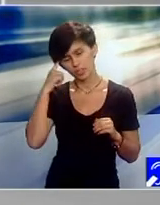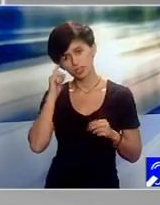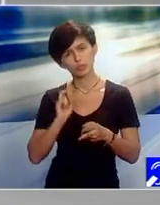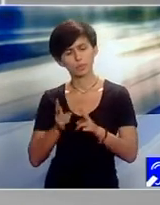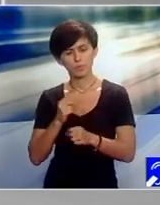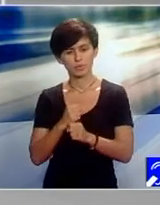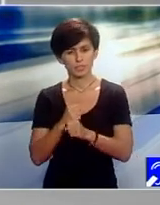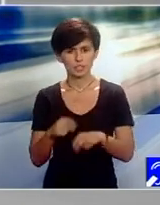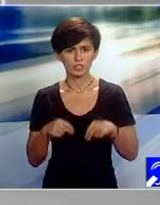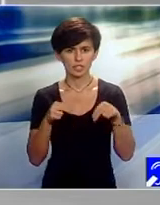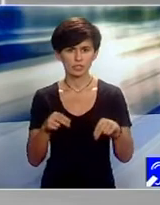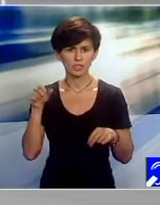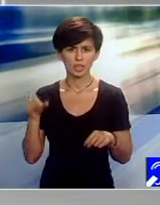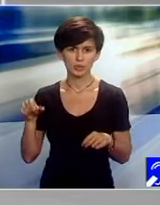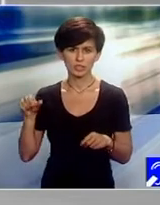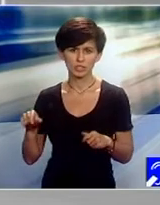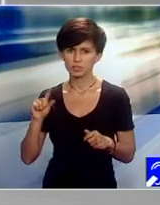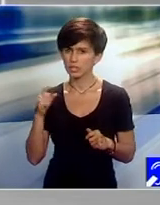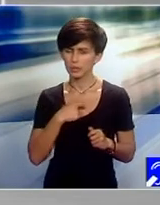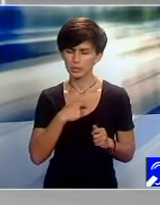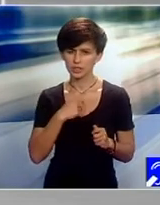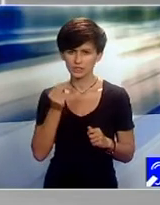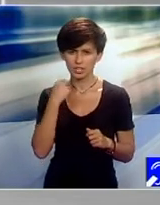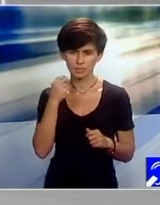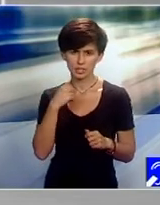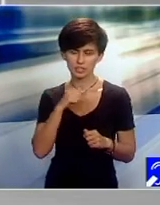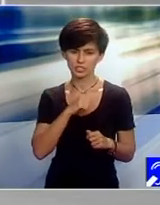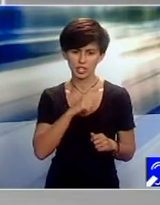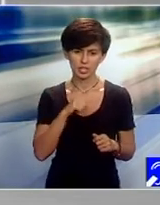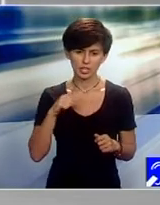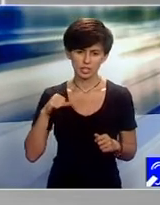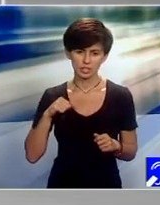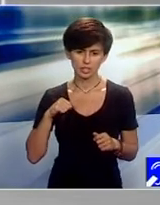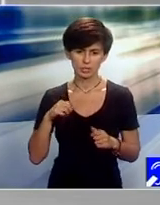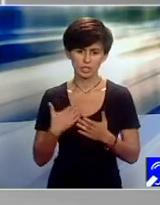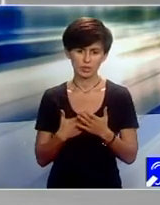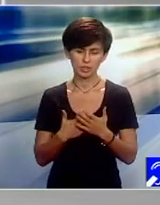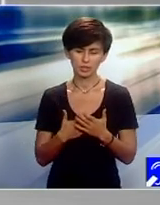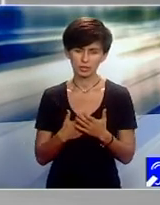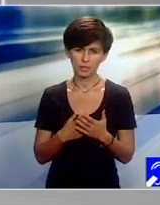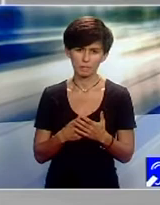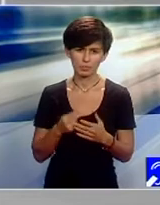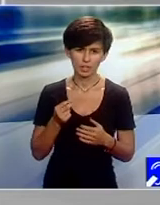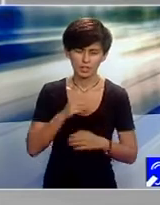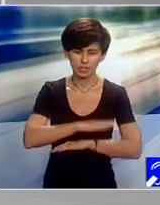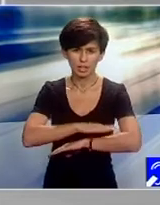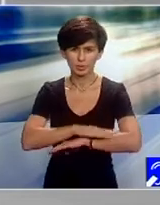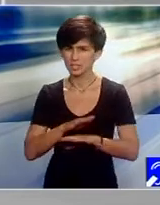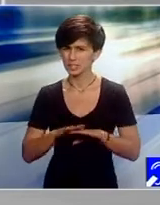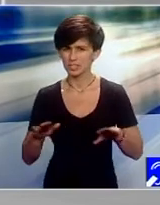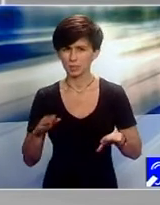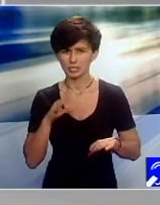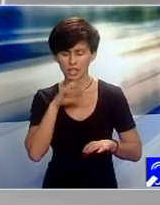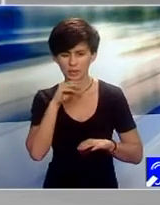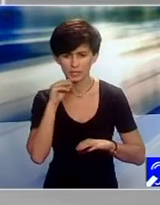să mănânce singură și să se îngrijească singură, pentru că abilitățile de bază, cum ar fi mestecatul și înghițitul, nu